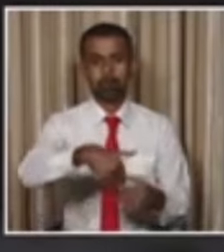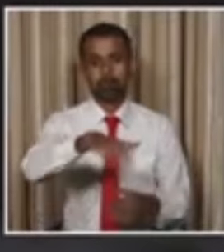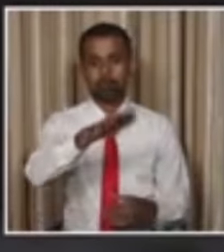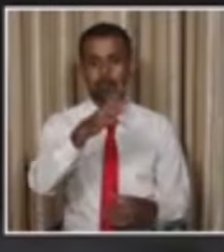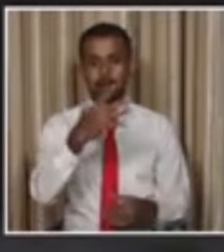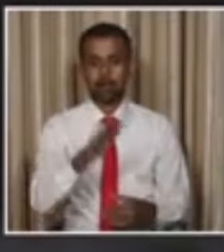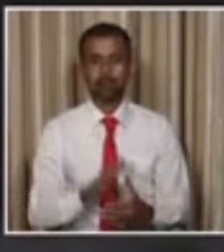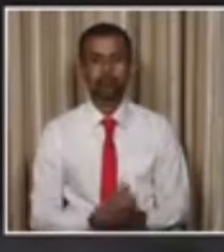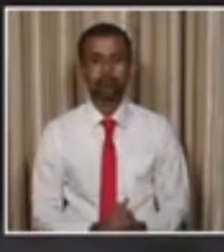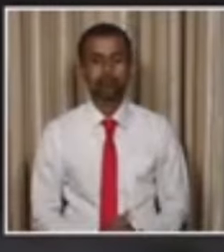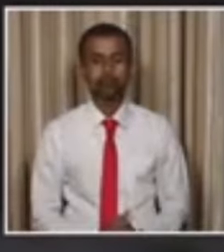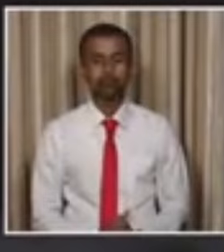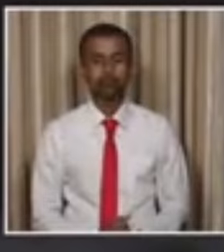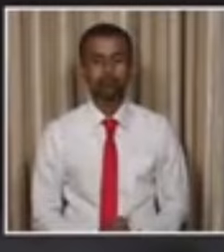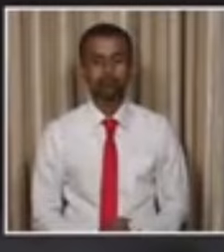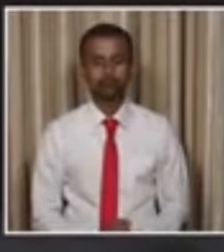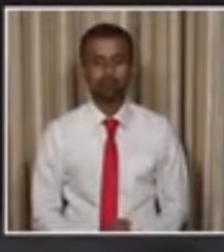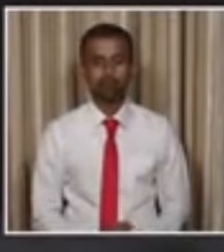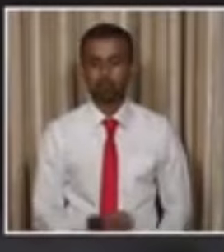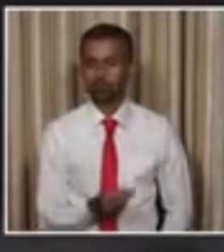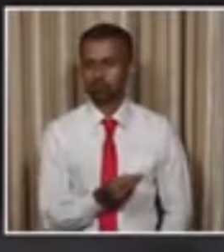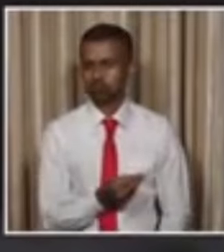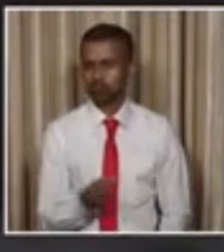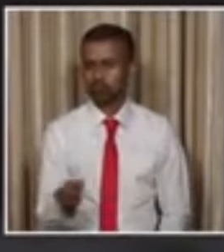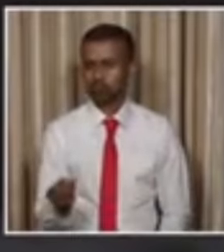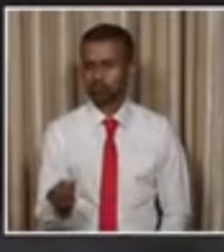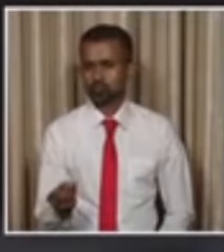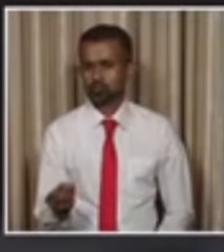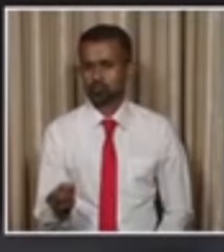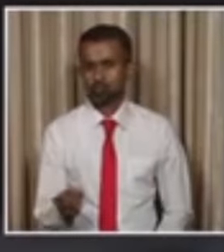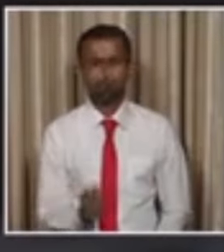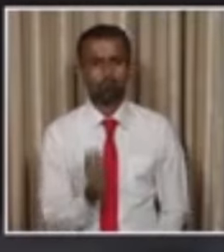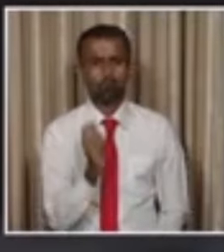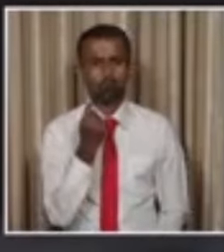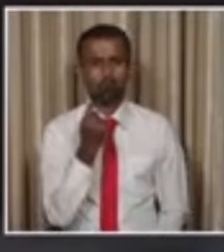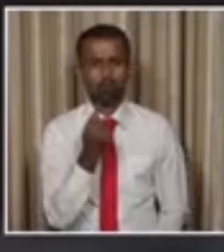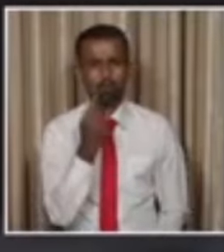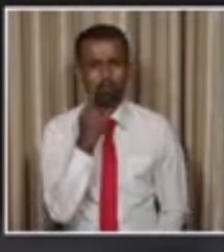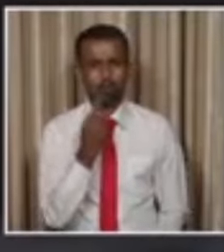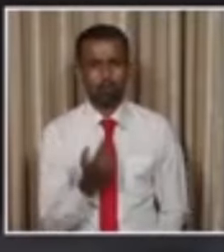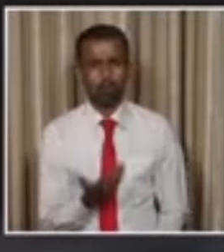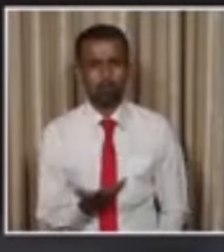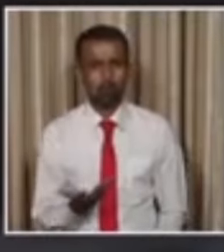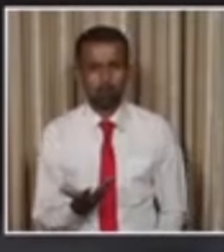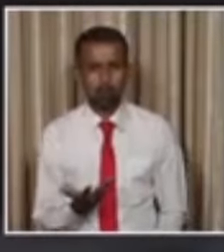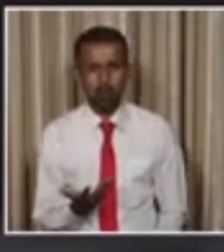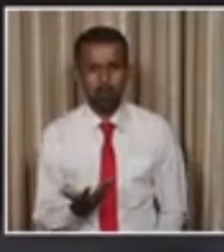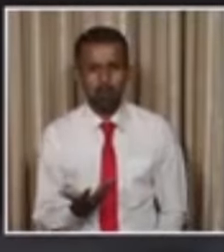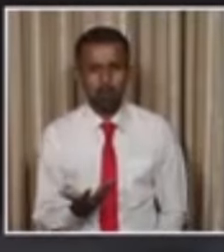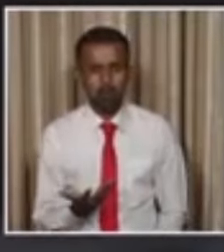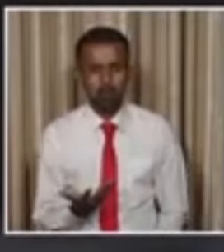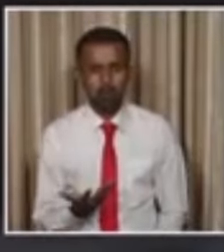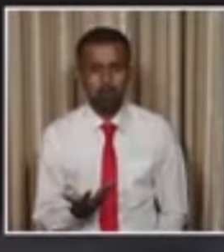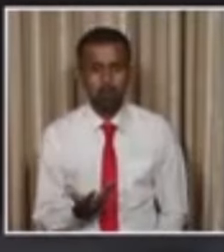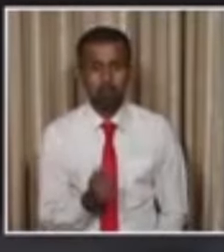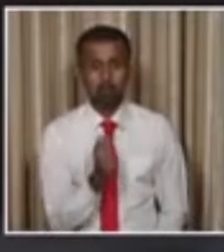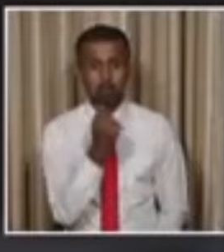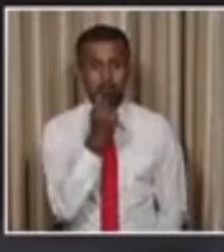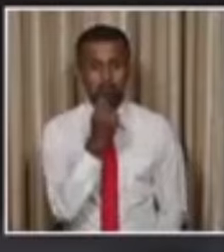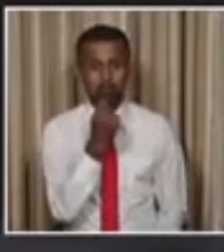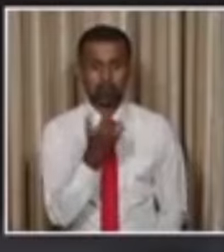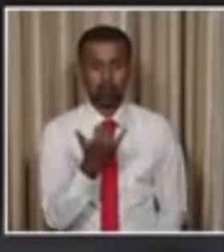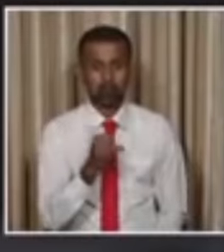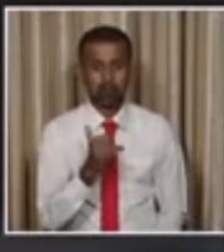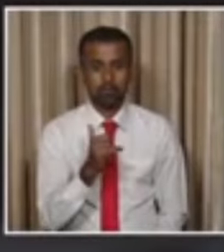යන්න නියමිතය. ඒ ආසන්නය අන්න ඒ ජයග්‍රහණය දැක ගන්නට බැරිව. ඒ ජයග්‍රහණය වුණොත් සිදු වෙන්නේ